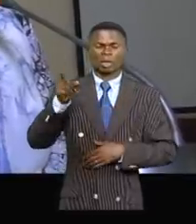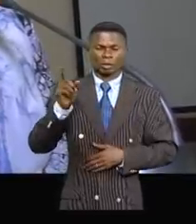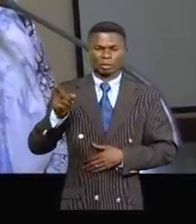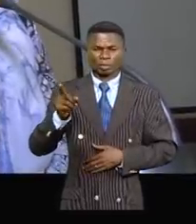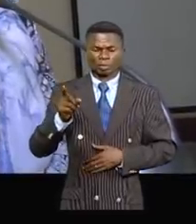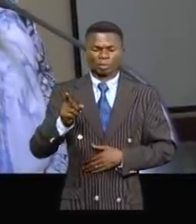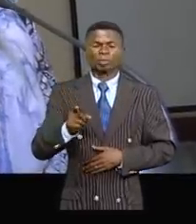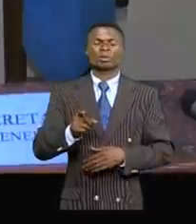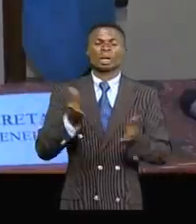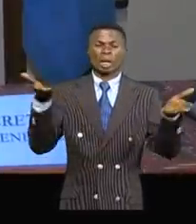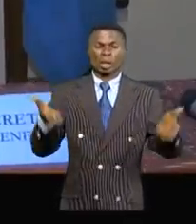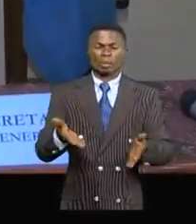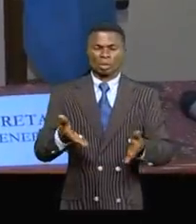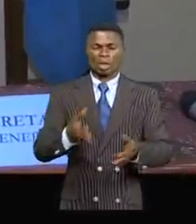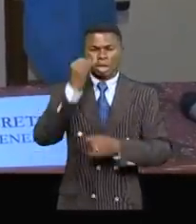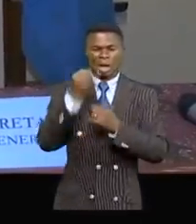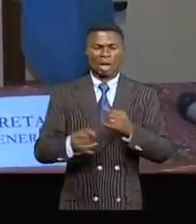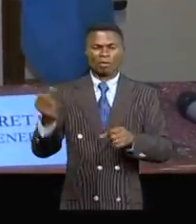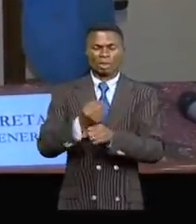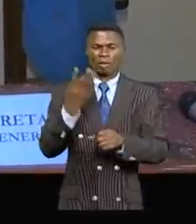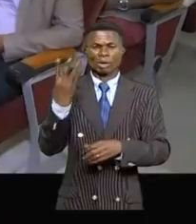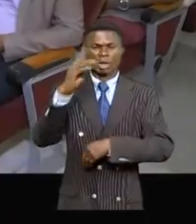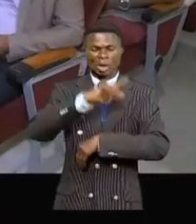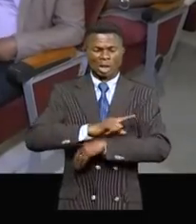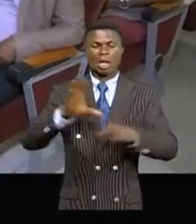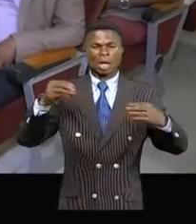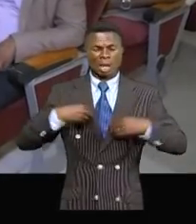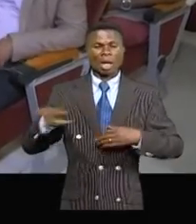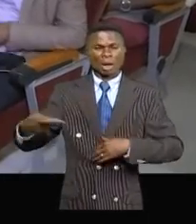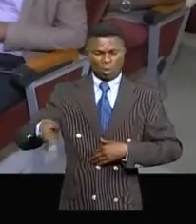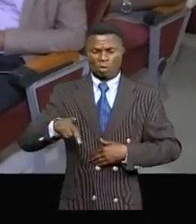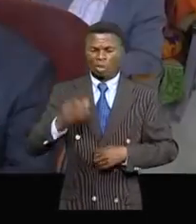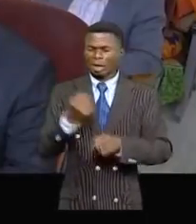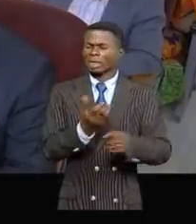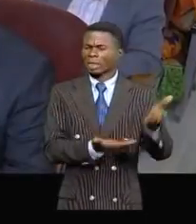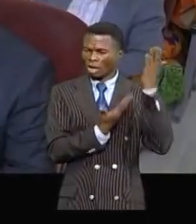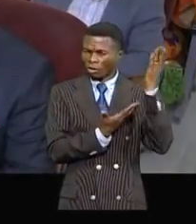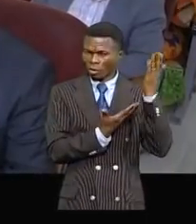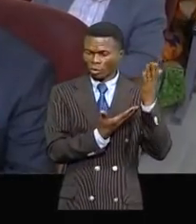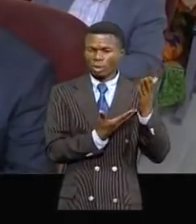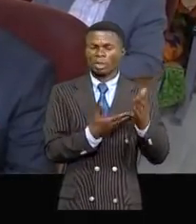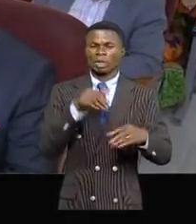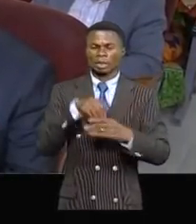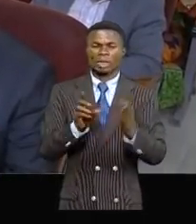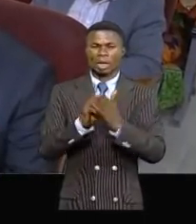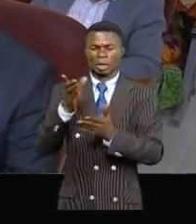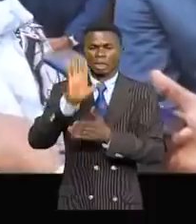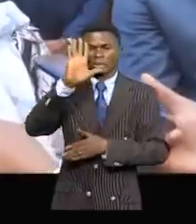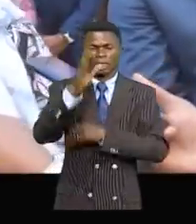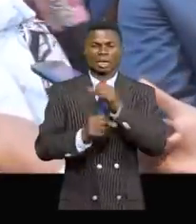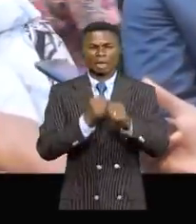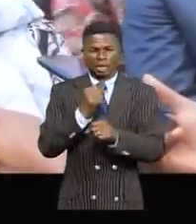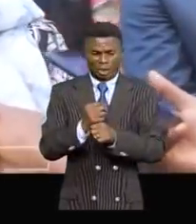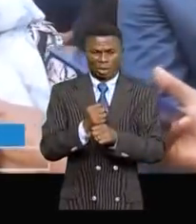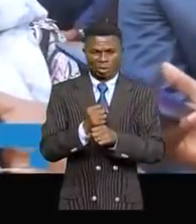qui a clôturé ses travaux de 4 jours, a reconnu que les provinces ont un rôle crucial à jouer. Ça fait 5 ans